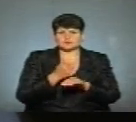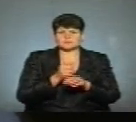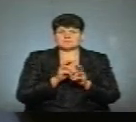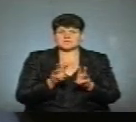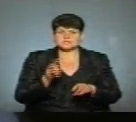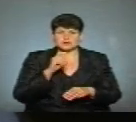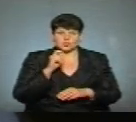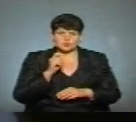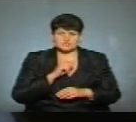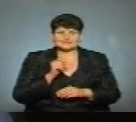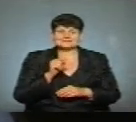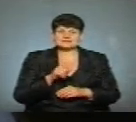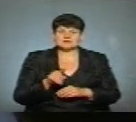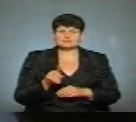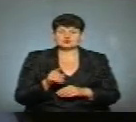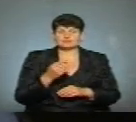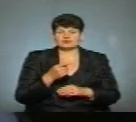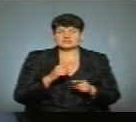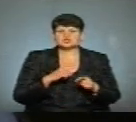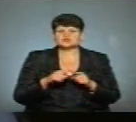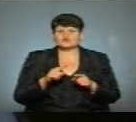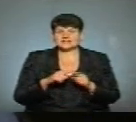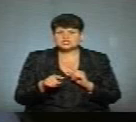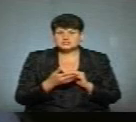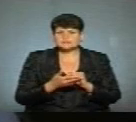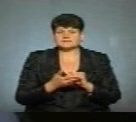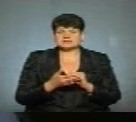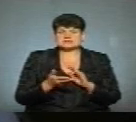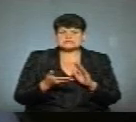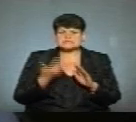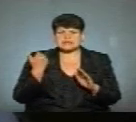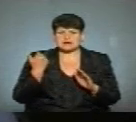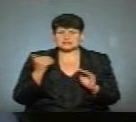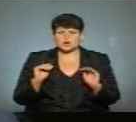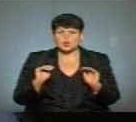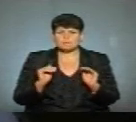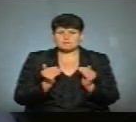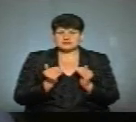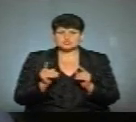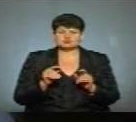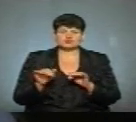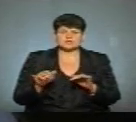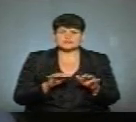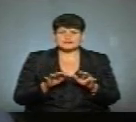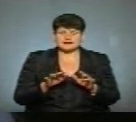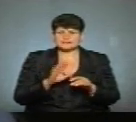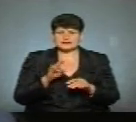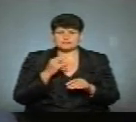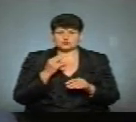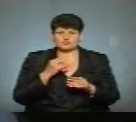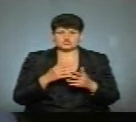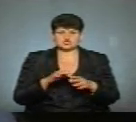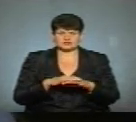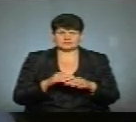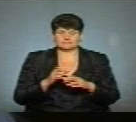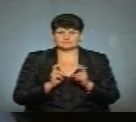України, з тим, щоб вони якомога швидше зняли обмеження щодо діяльності непродовольчих ринків, дали